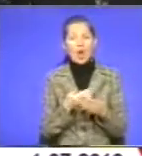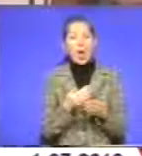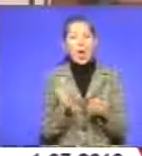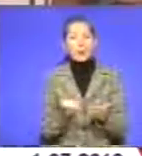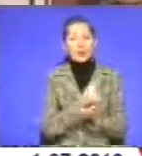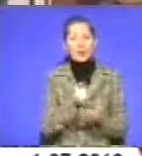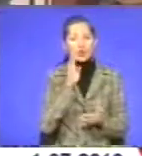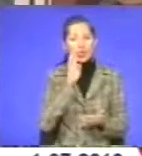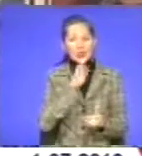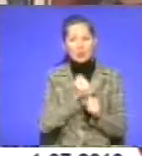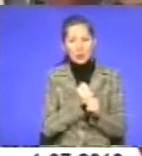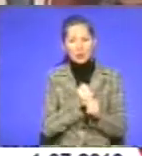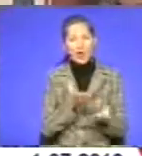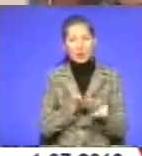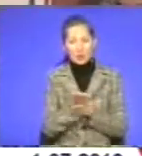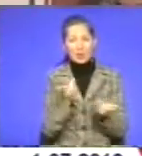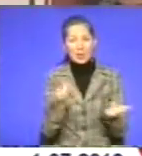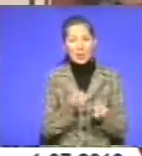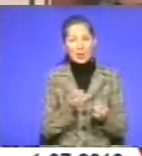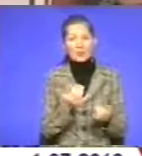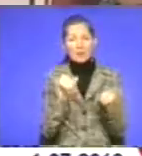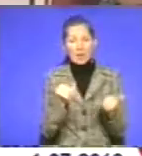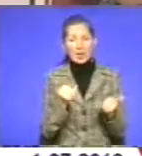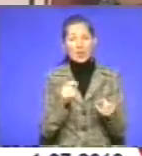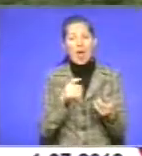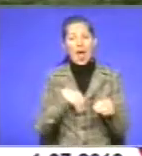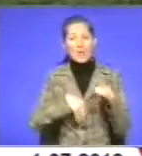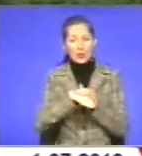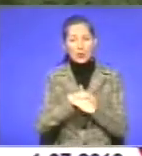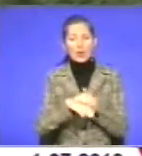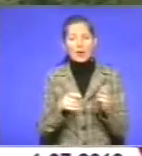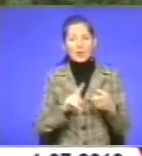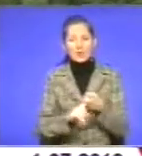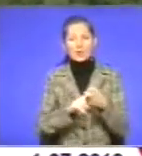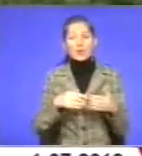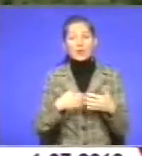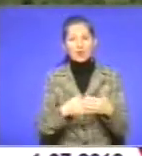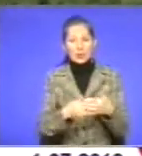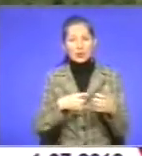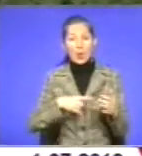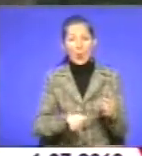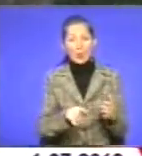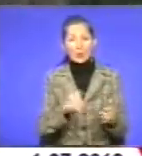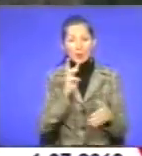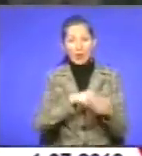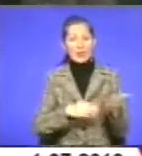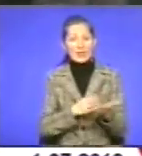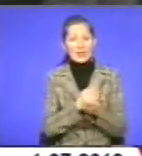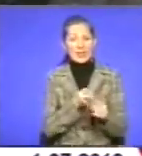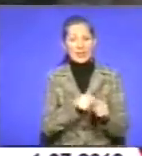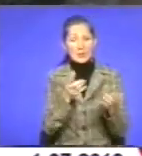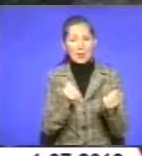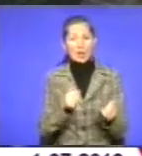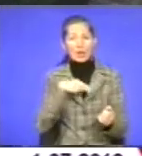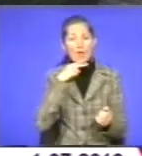за неї треба. Адже досі відпустка у зв'язку з вагітністю та пологами у страховий стаж, який брали до уваги при нарахуванні пенсії, не